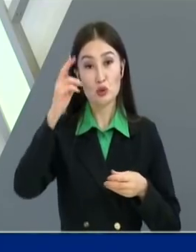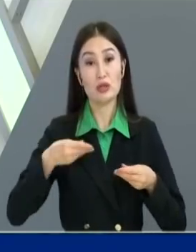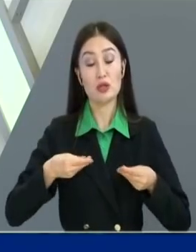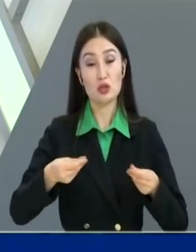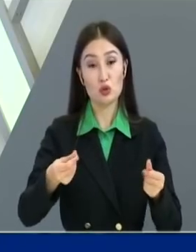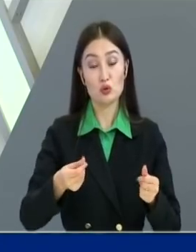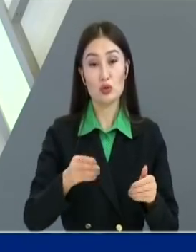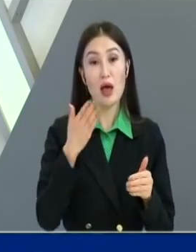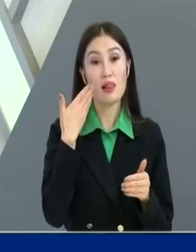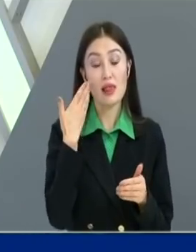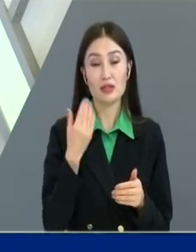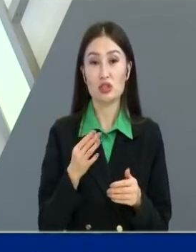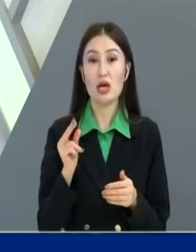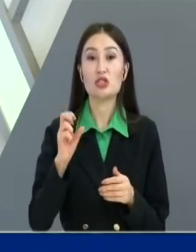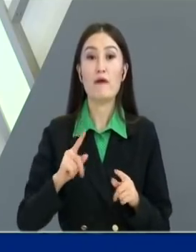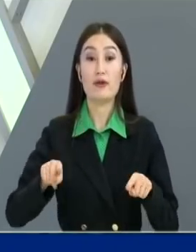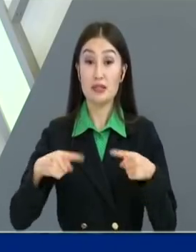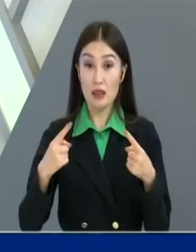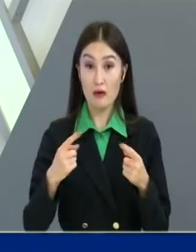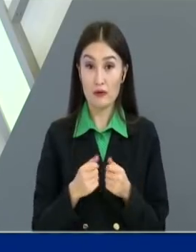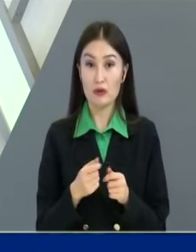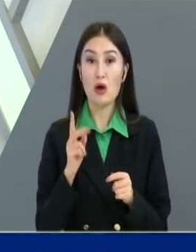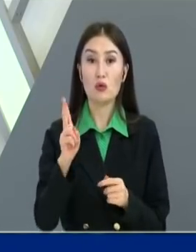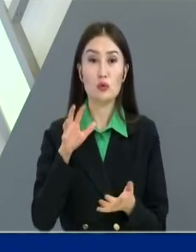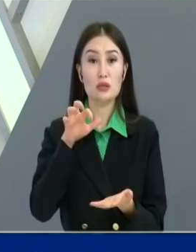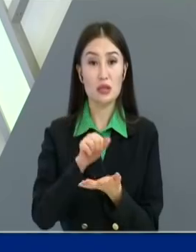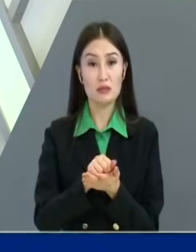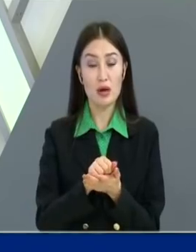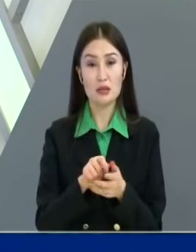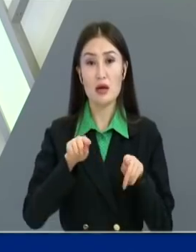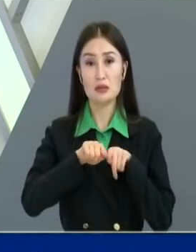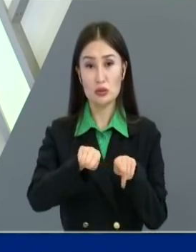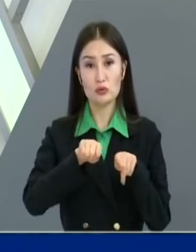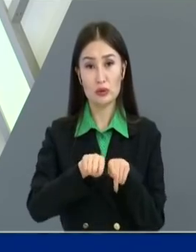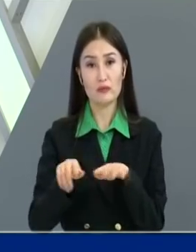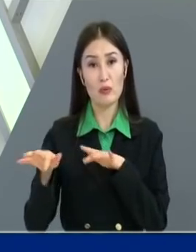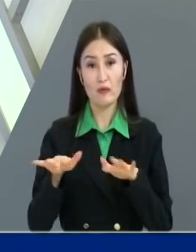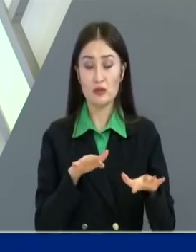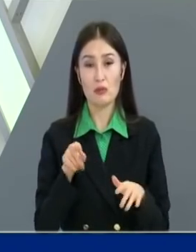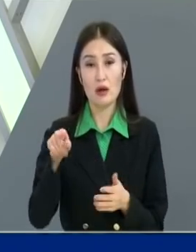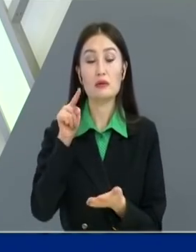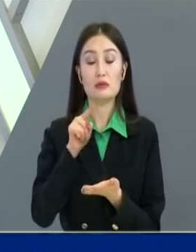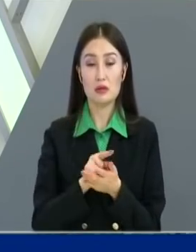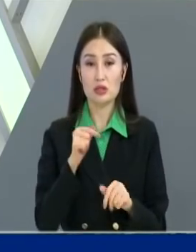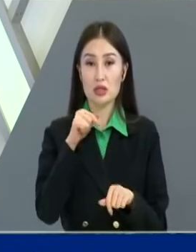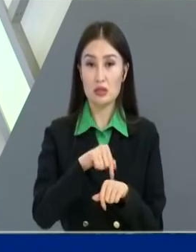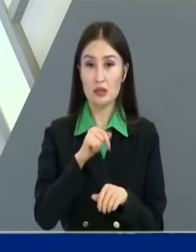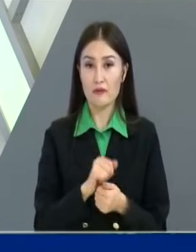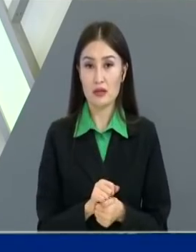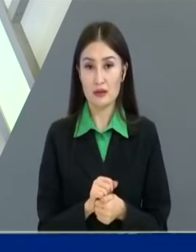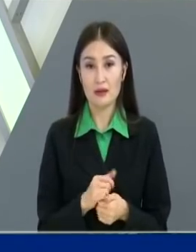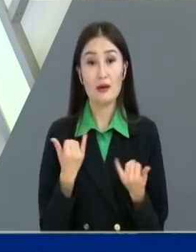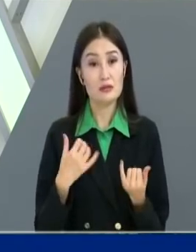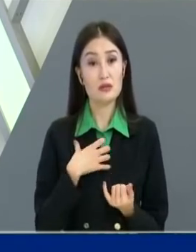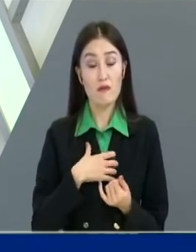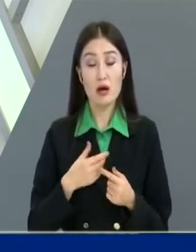потом восстановить эту государственность. И вот все, которые занимаются деструктивными вещами, они должны это осознавать. Сейчас